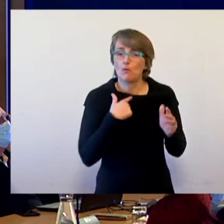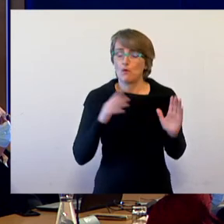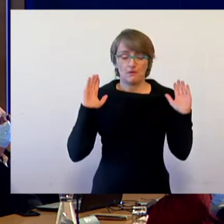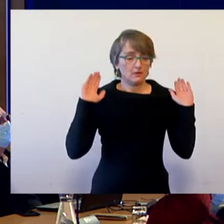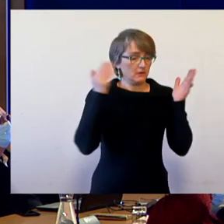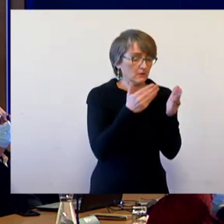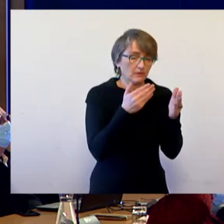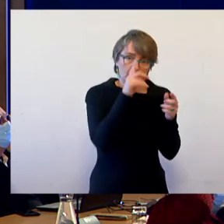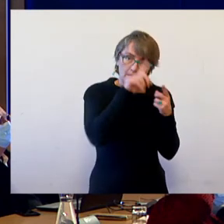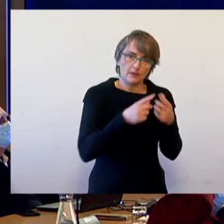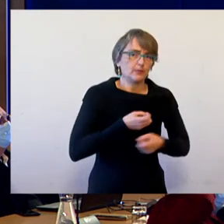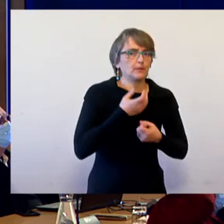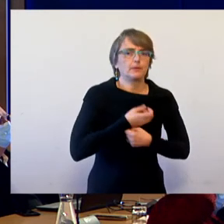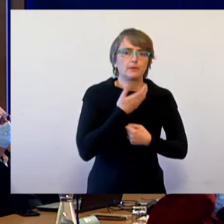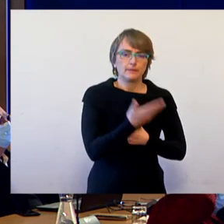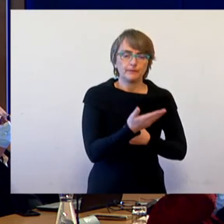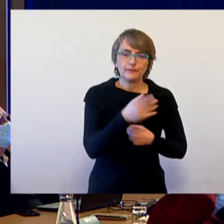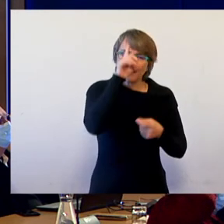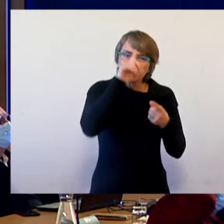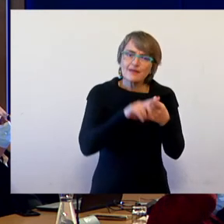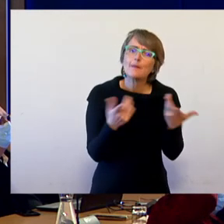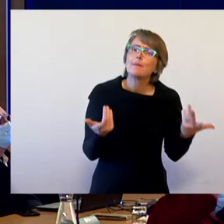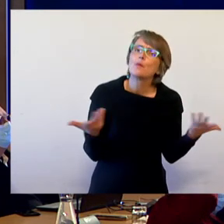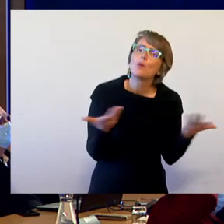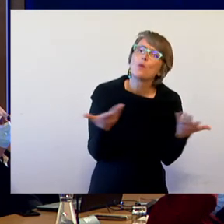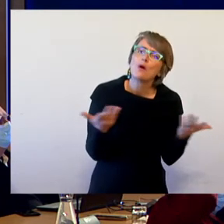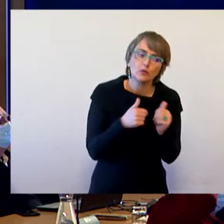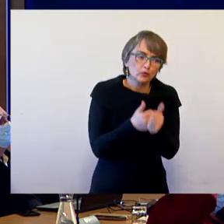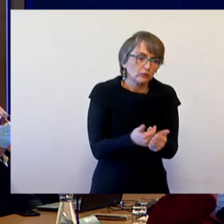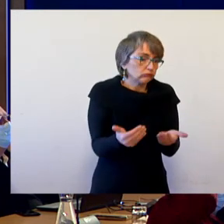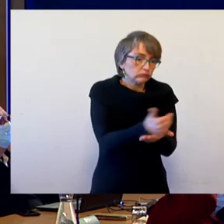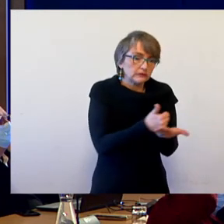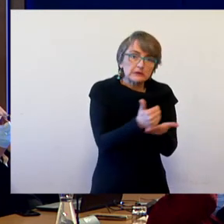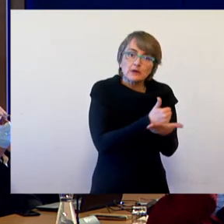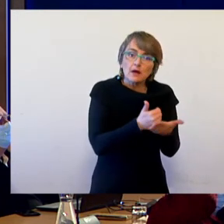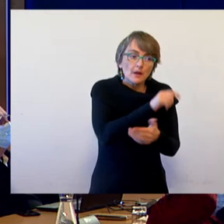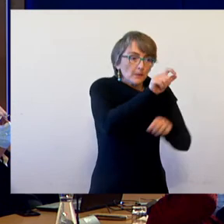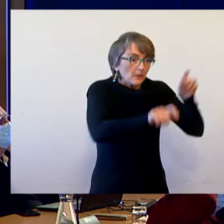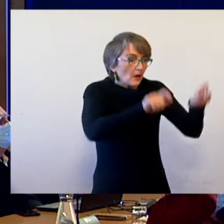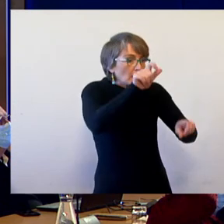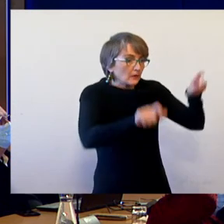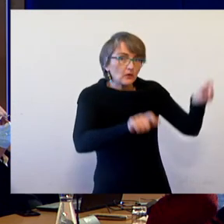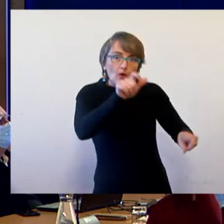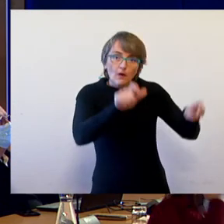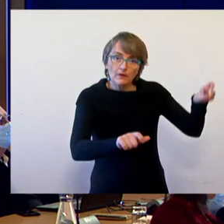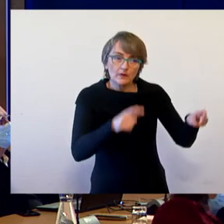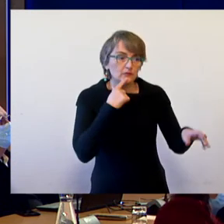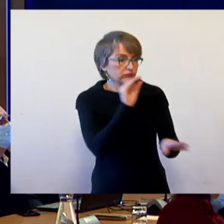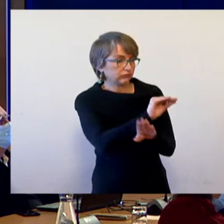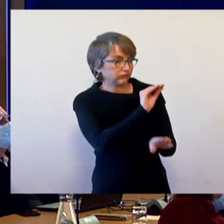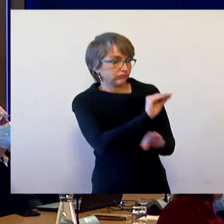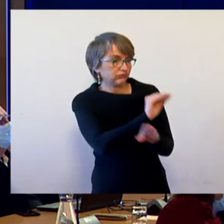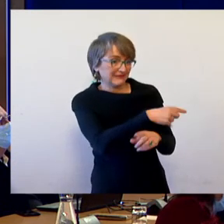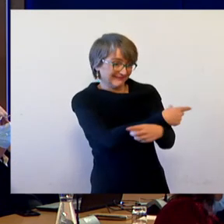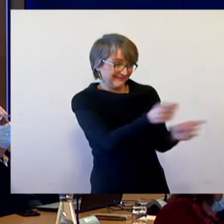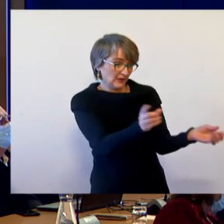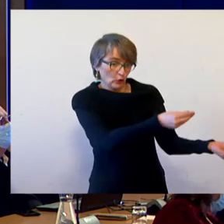là-dessus. Alors la masse salariale, hein, ce n'est ni plus ni rien ni plus que les moyens qu'on alloue à ceux qui font